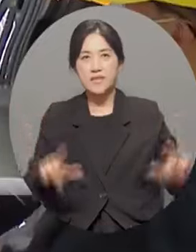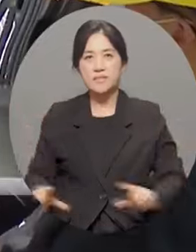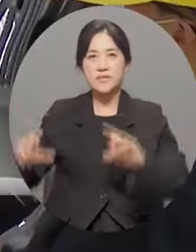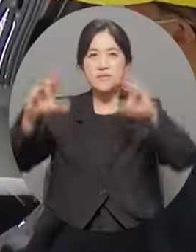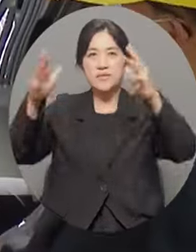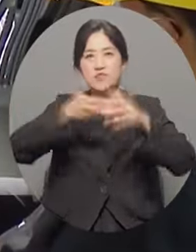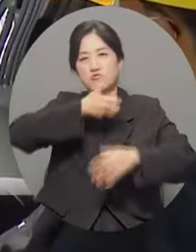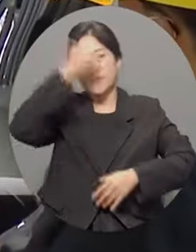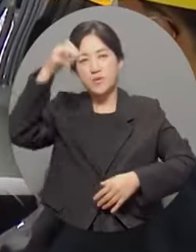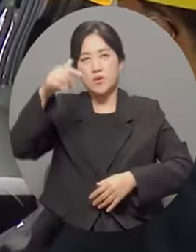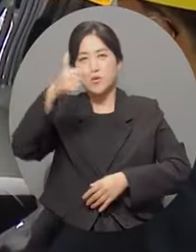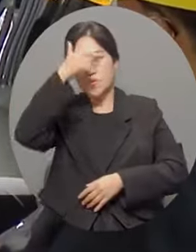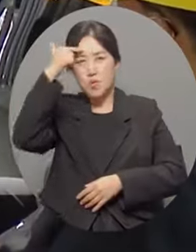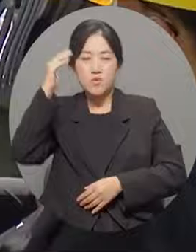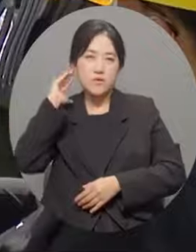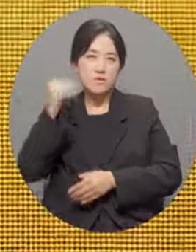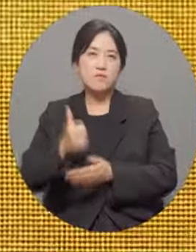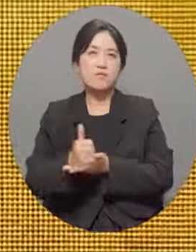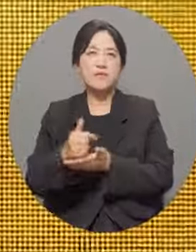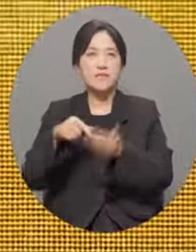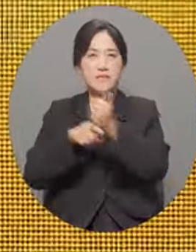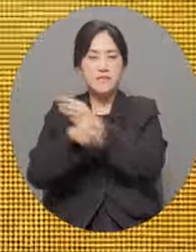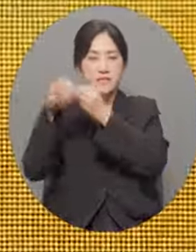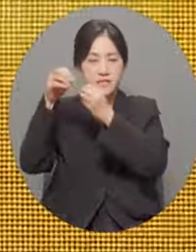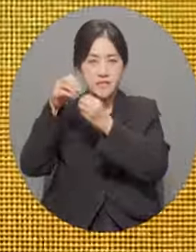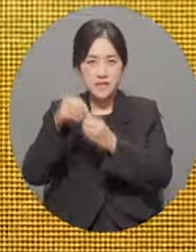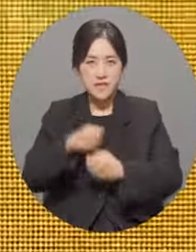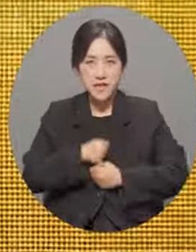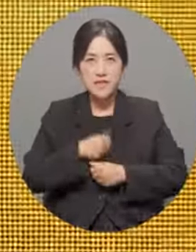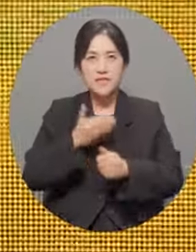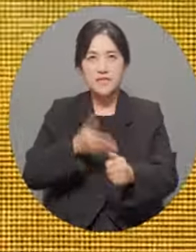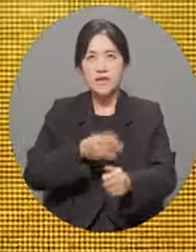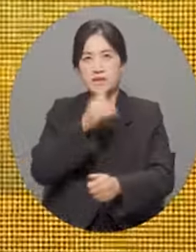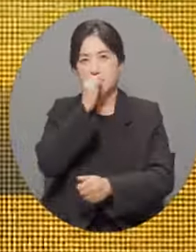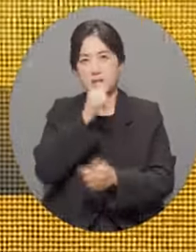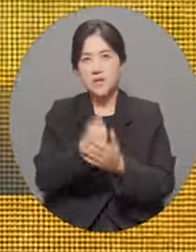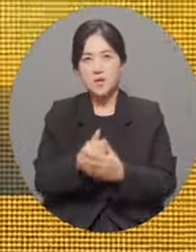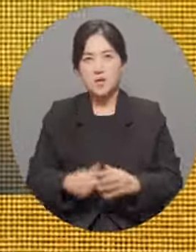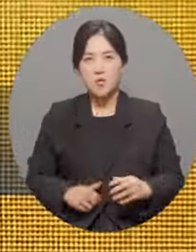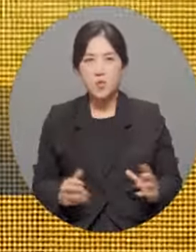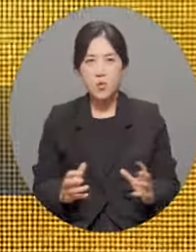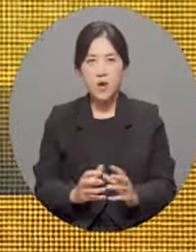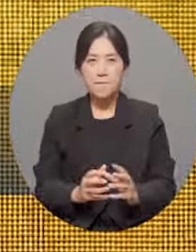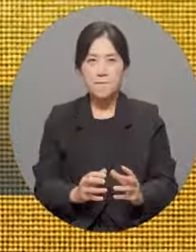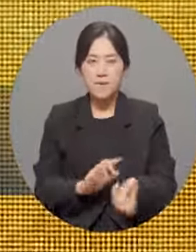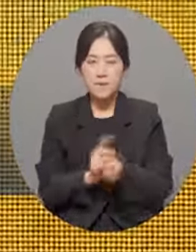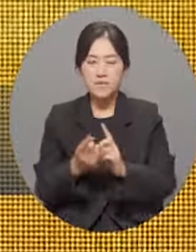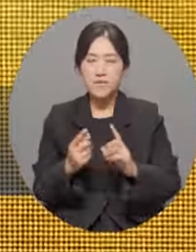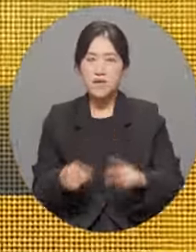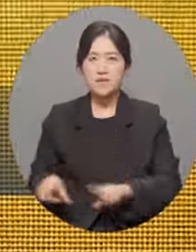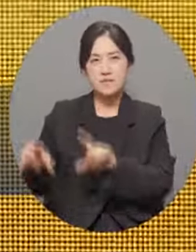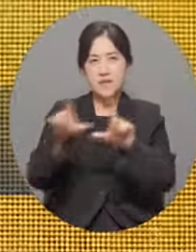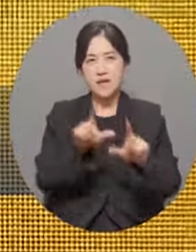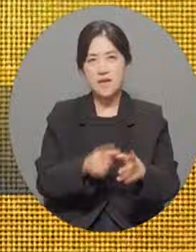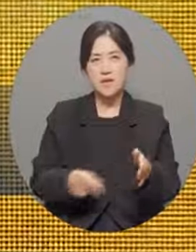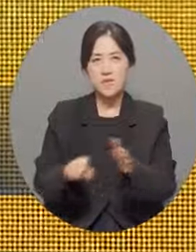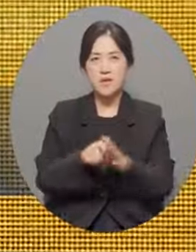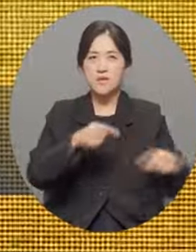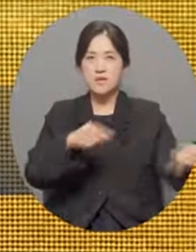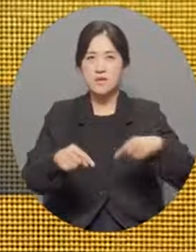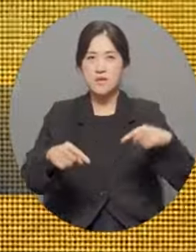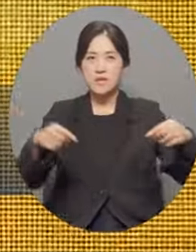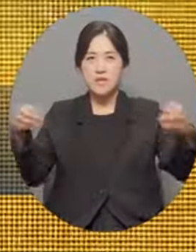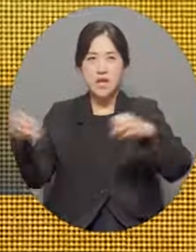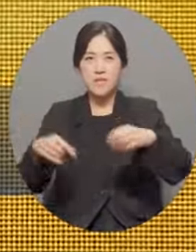노 전 대통령의 뜻을 이어가달라는 주문이 나왔습니다. 통합과 상생의 정치, 대화와